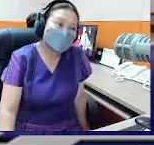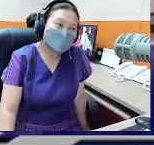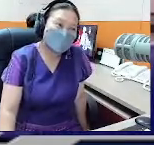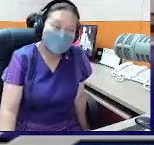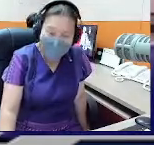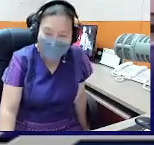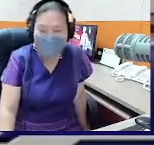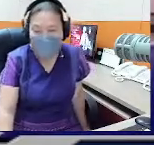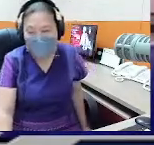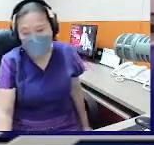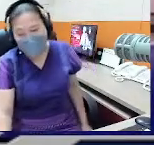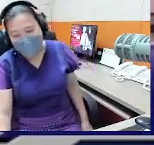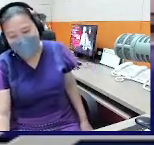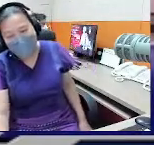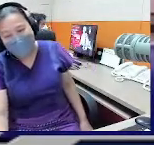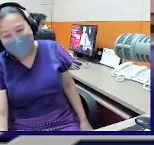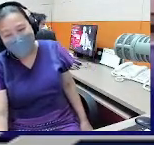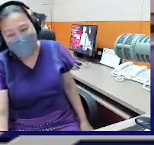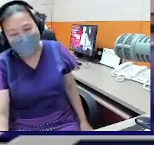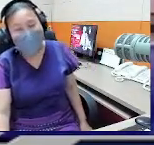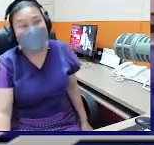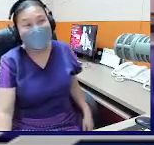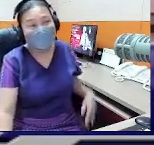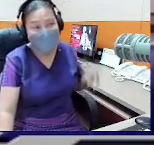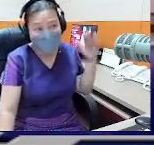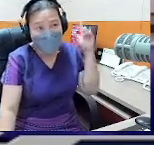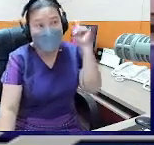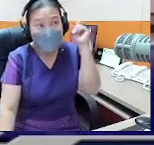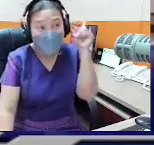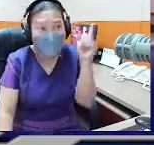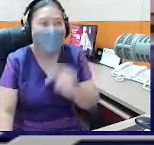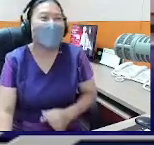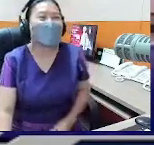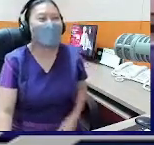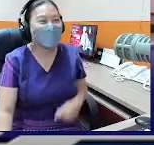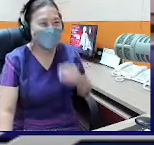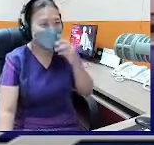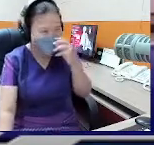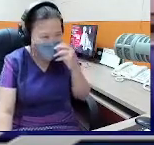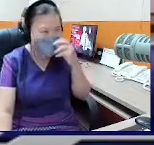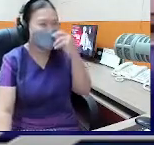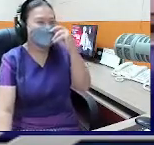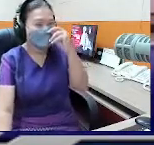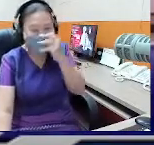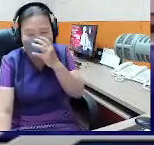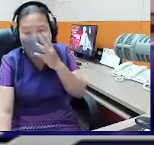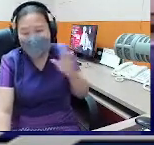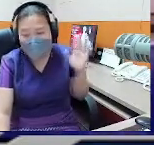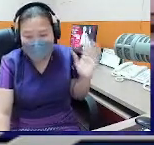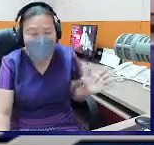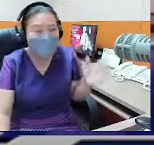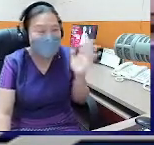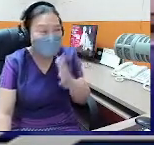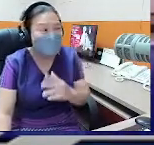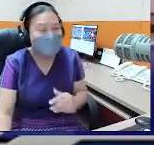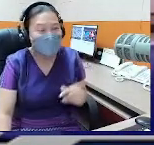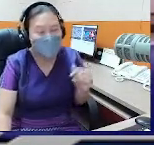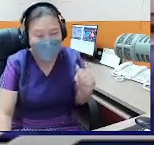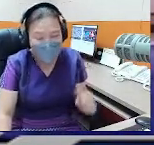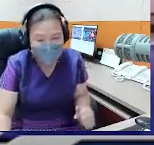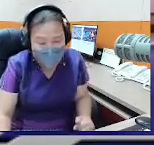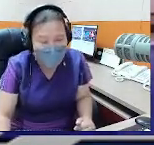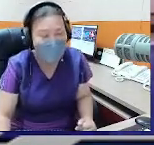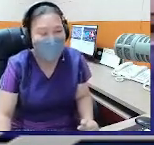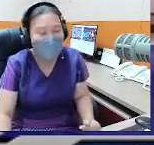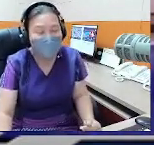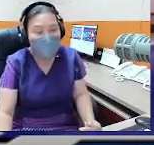ข้มแข็งได้ค่ะ ค่ะที่มันสุดยอดมากๆก็คือเราจะเป็นนักศึกษารุ่นแรกของหลักสูตรนี ้ นะคะอย่าลืมเขาเปิดรับสมัครถึง